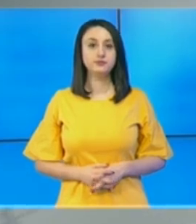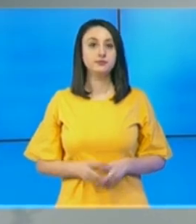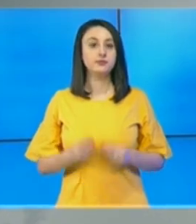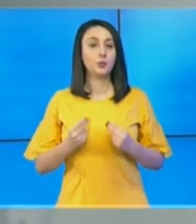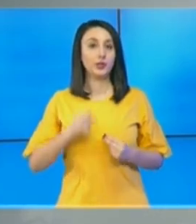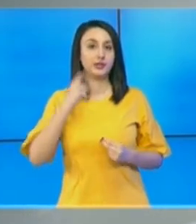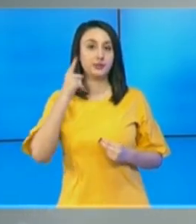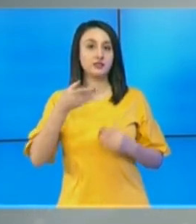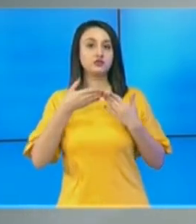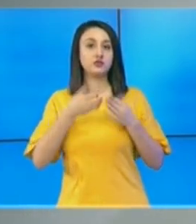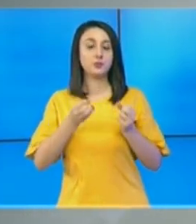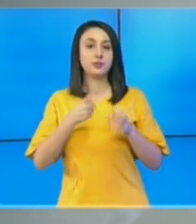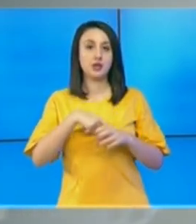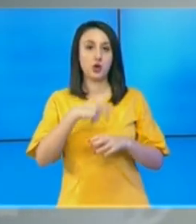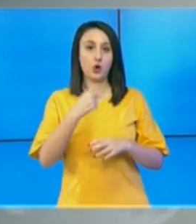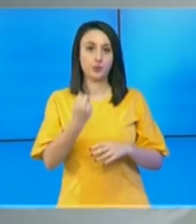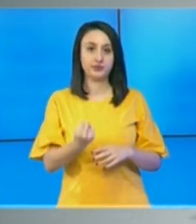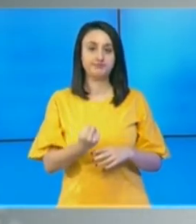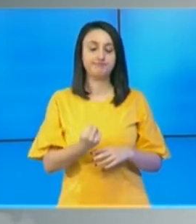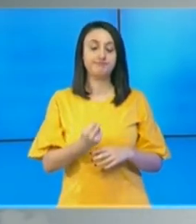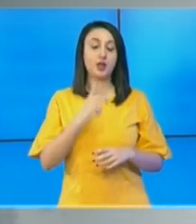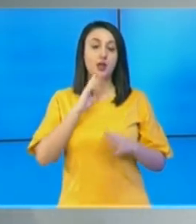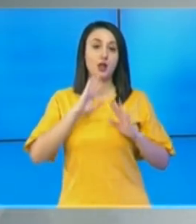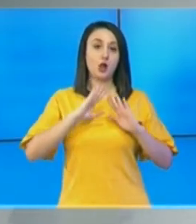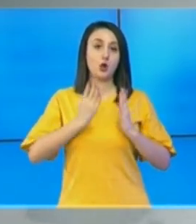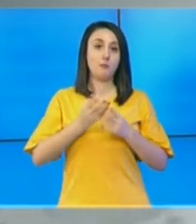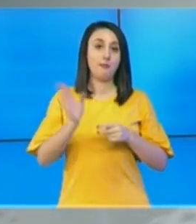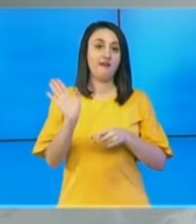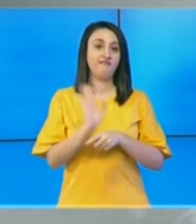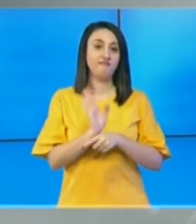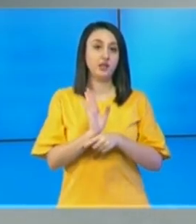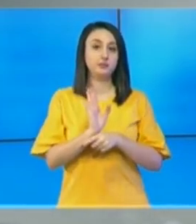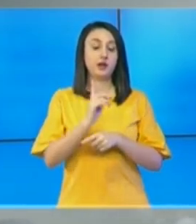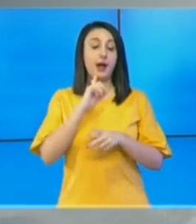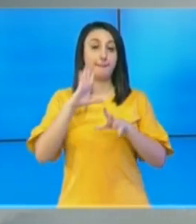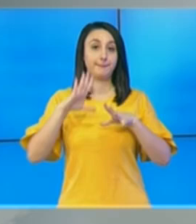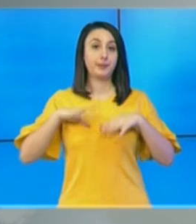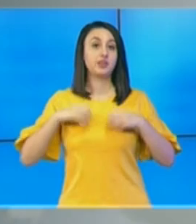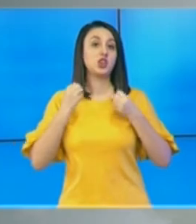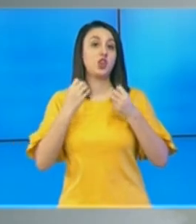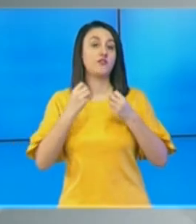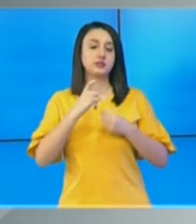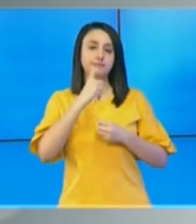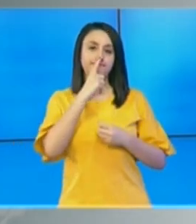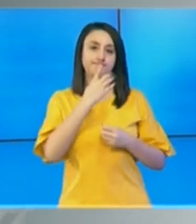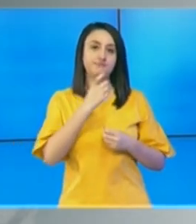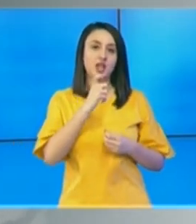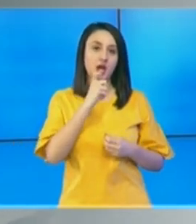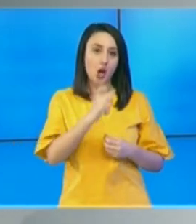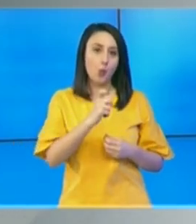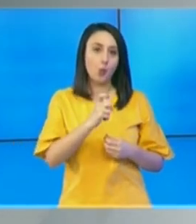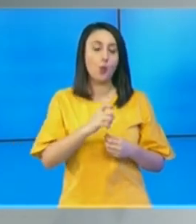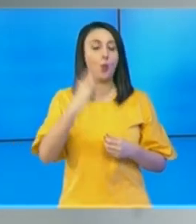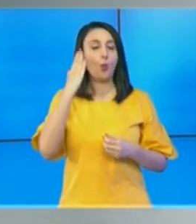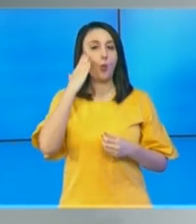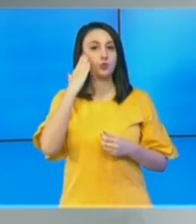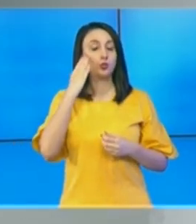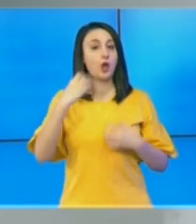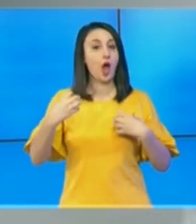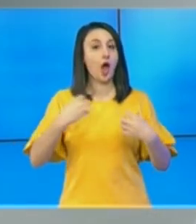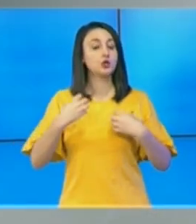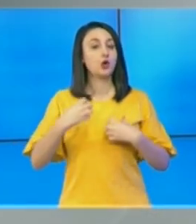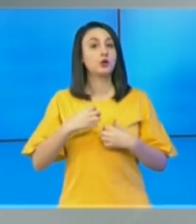Doamnelor și domnilor, bună dimineața! Lumea cinematografiei a primit o veste tristă. Actorul Costin Mărculescu, cunoscut în cercurile mondene ale capitalei, a